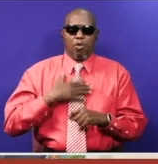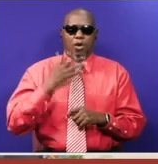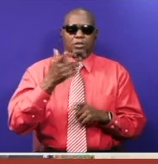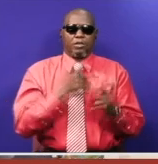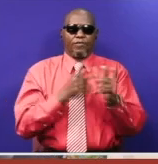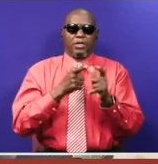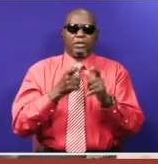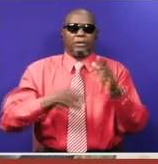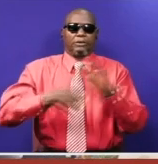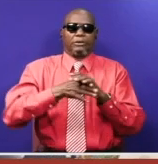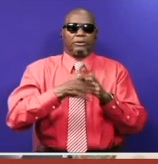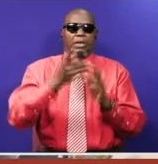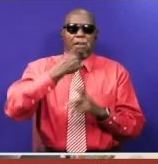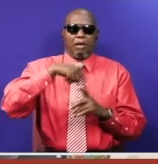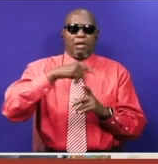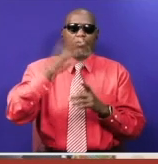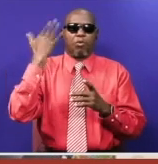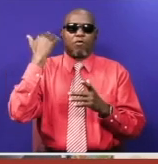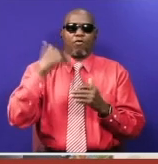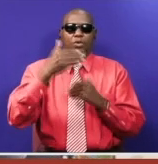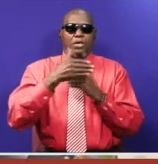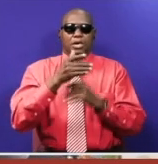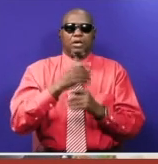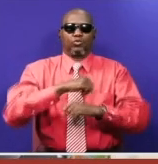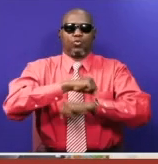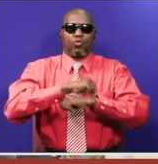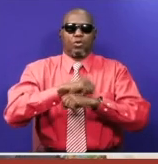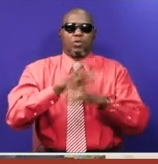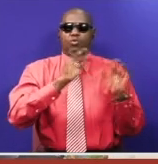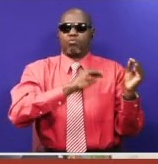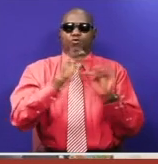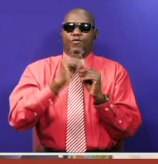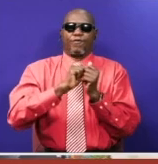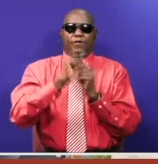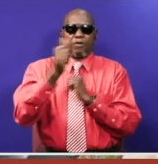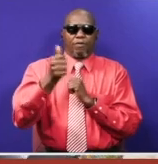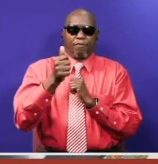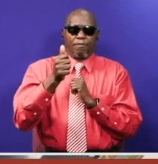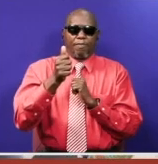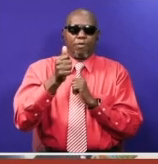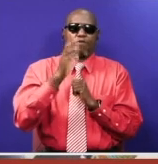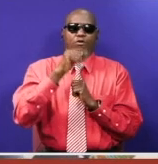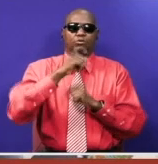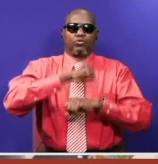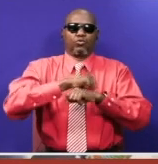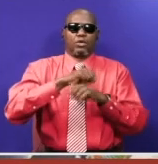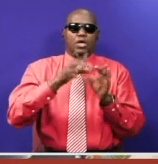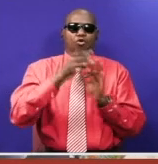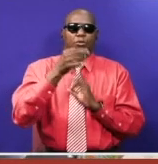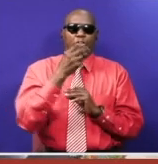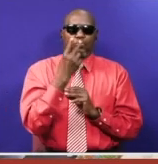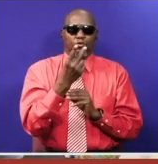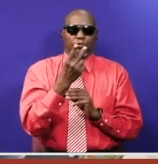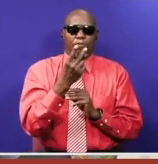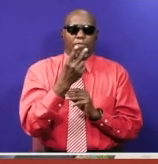ilitufukusa kwa mali, sisi tulikuwa karibu na shule. Sasa tulihamia mbali kidogo, karibu na kwa shule kilomita mbili.